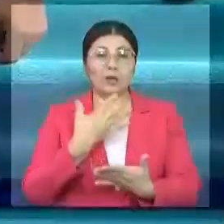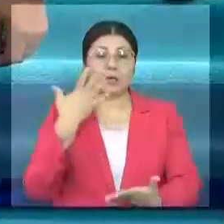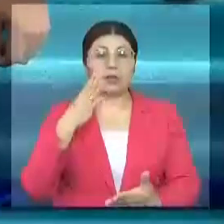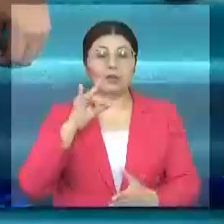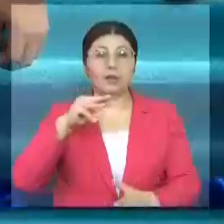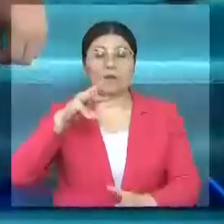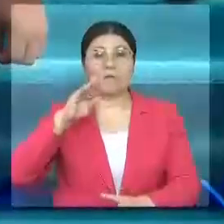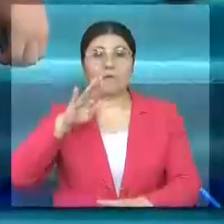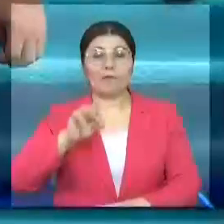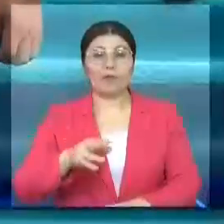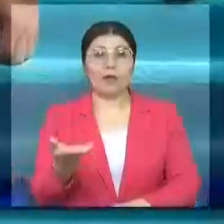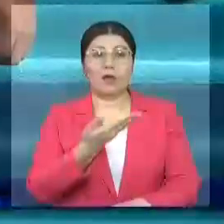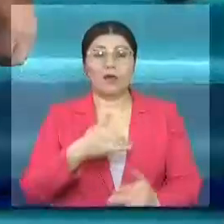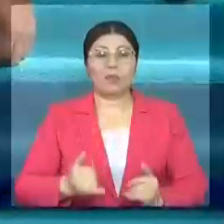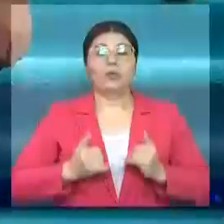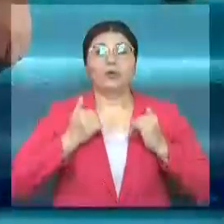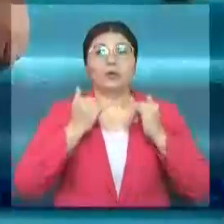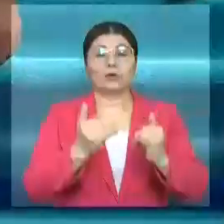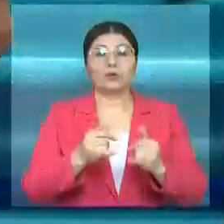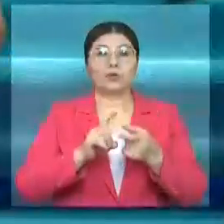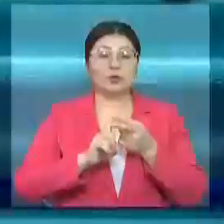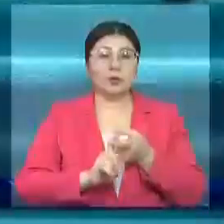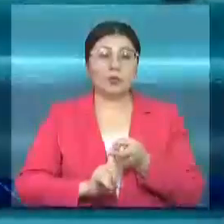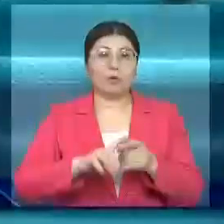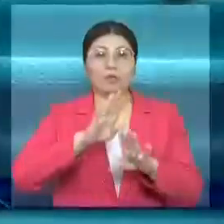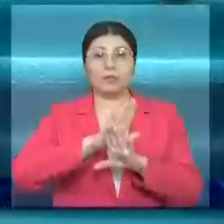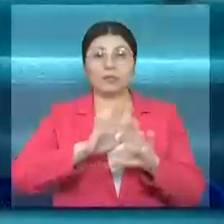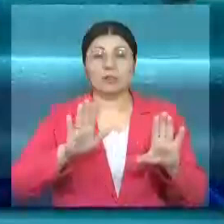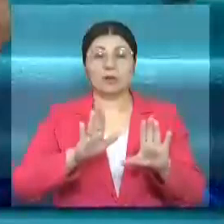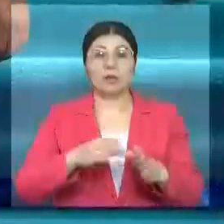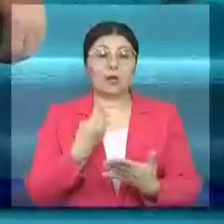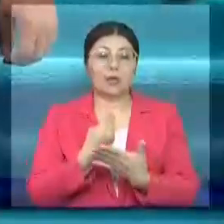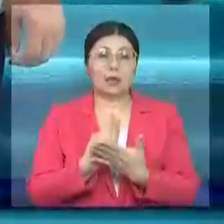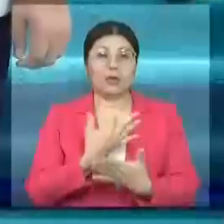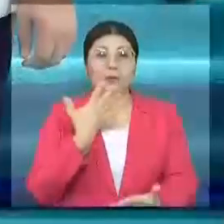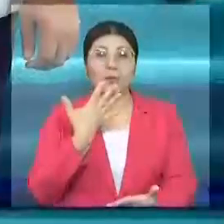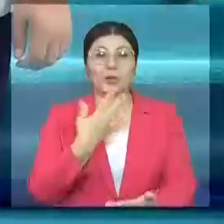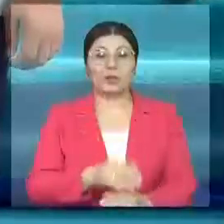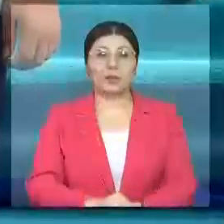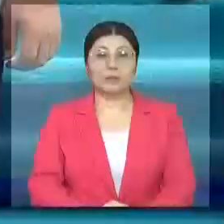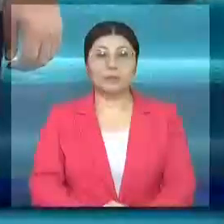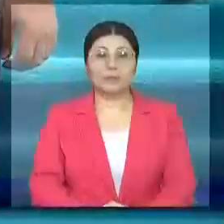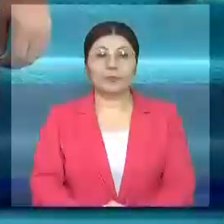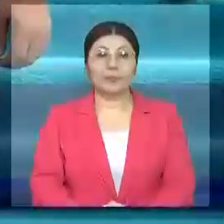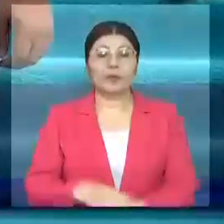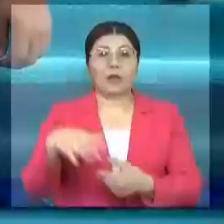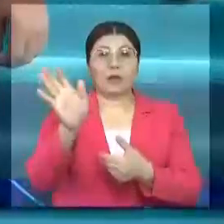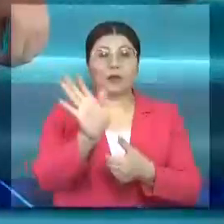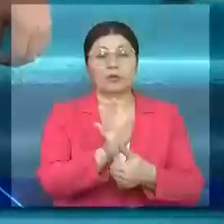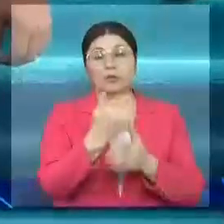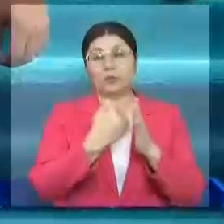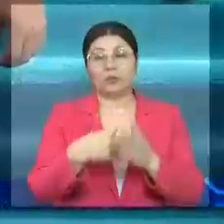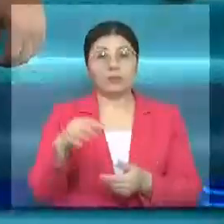нышандар. Біз үшін тәуелсіздік ең қымбат құндылық, ал туымыздың